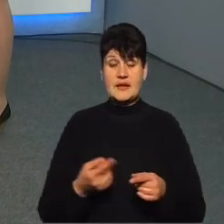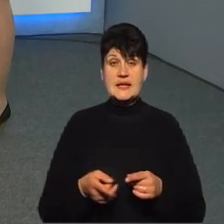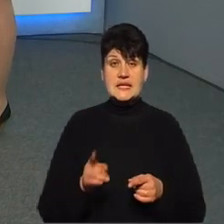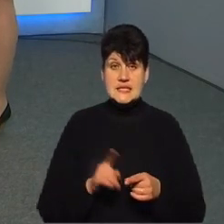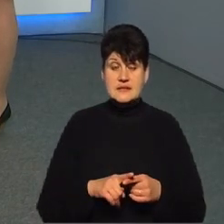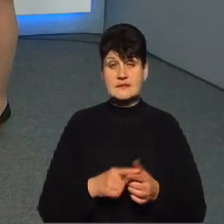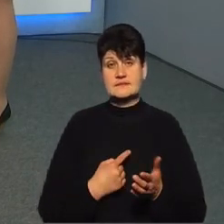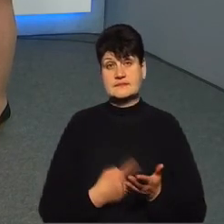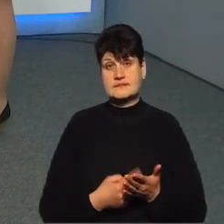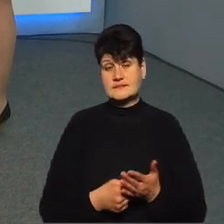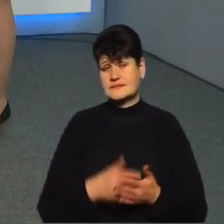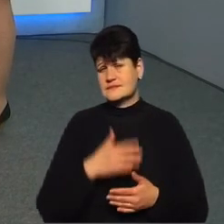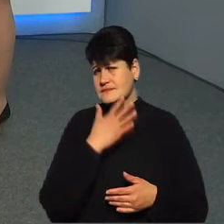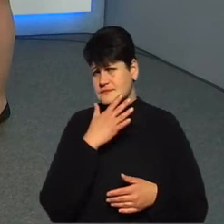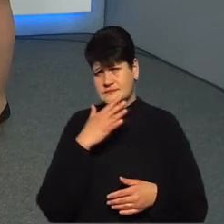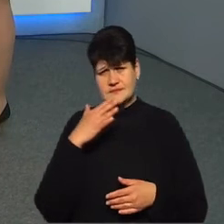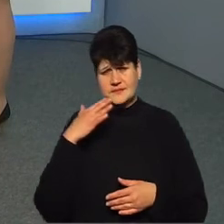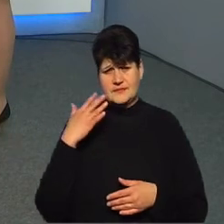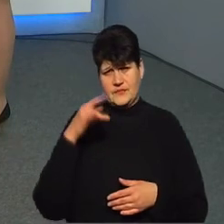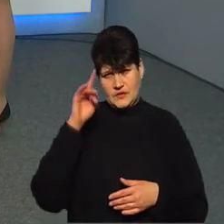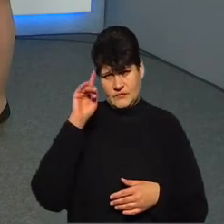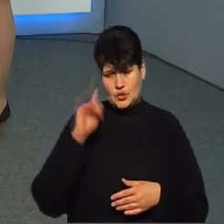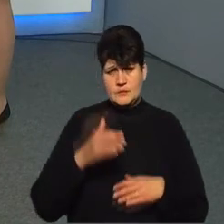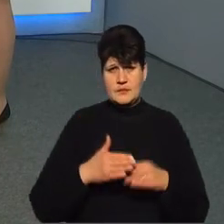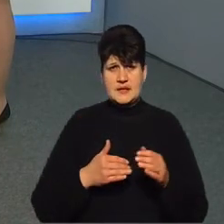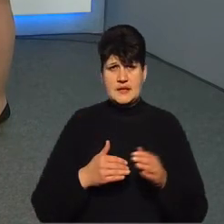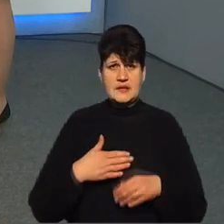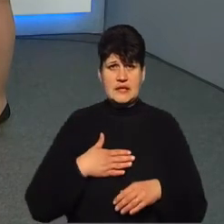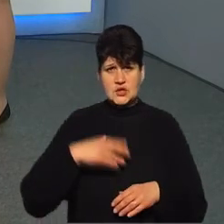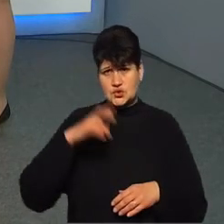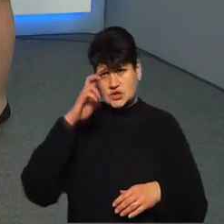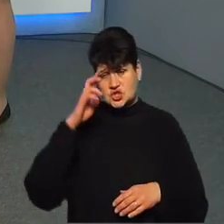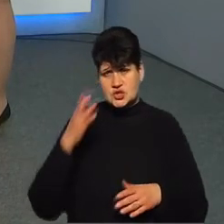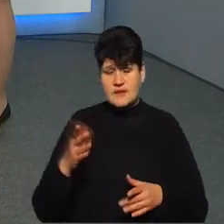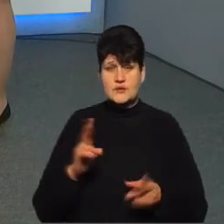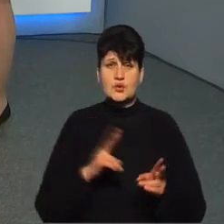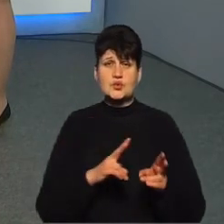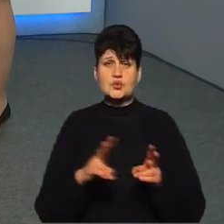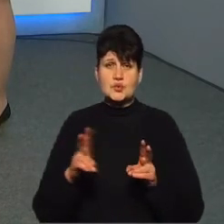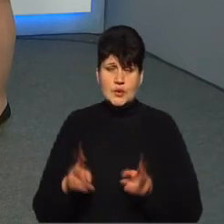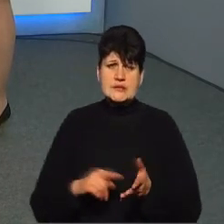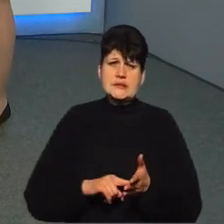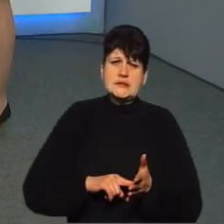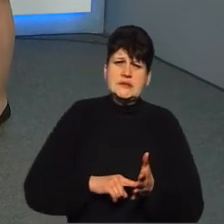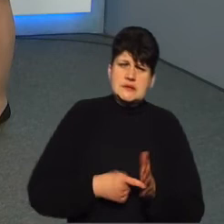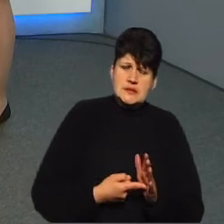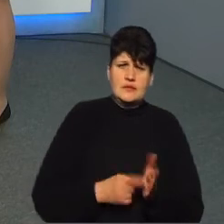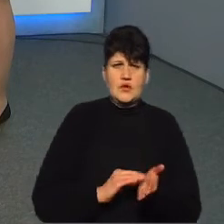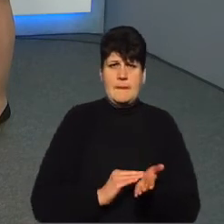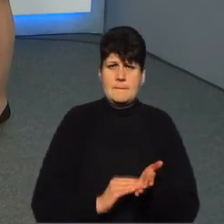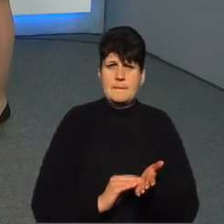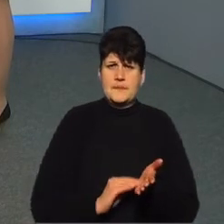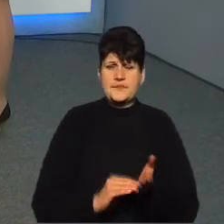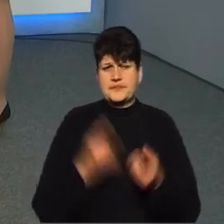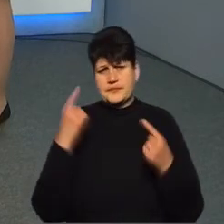стверджують багато відомих фахівців нашої держави, що дехто все ж таки наполягає, і вони пишуть, всякі